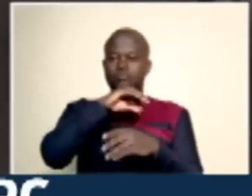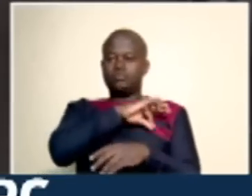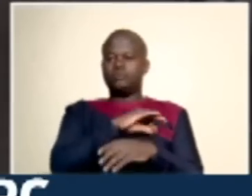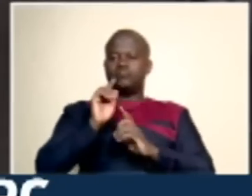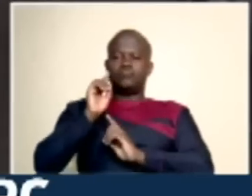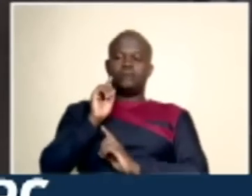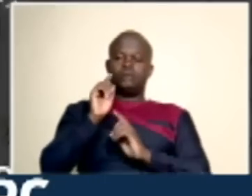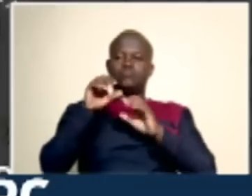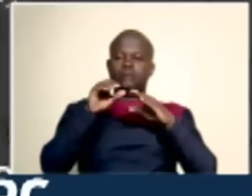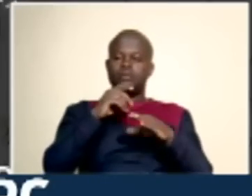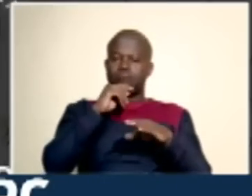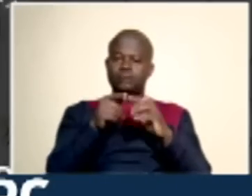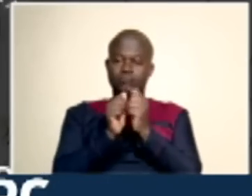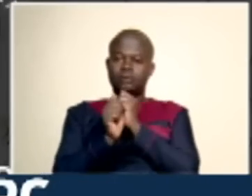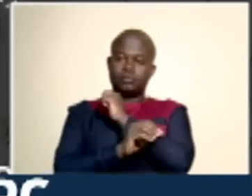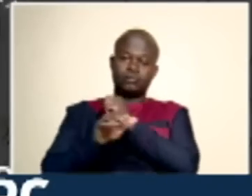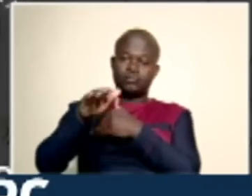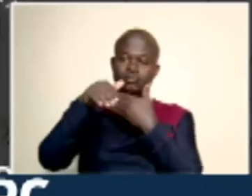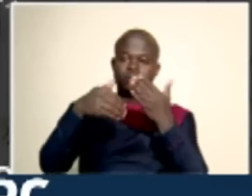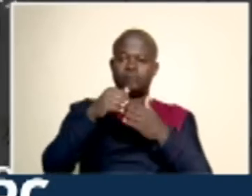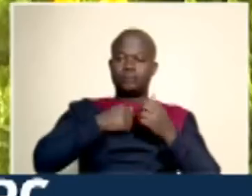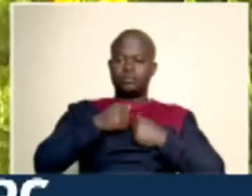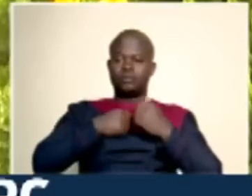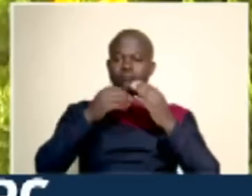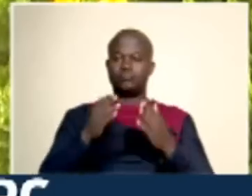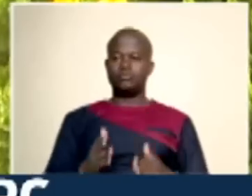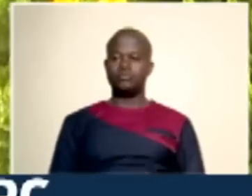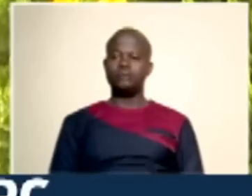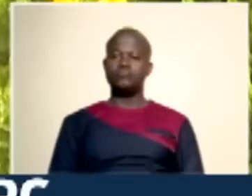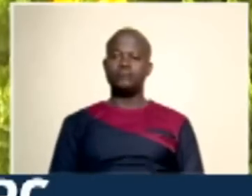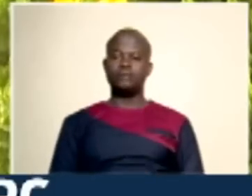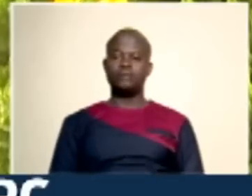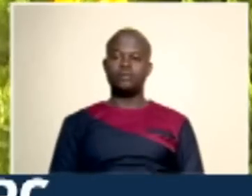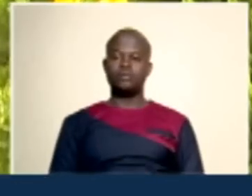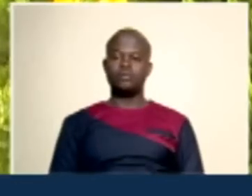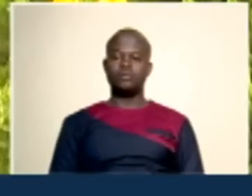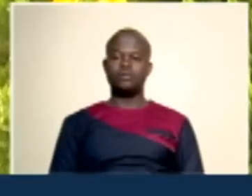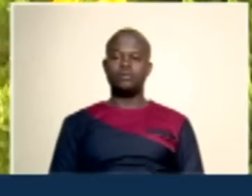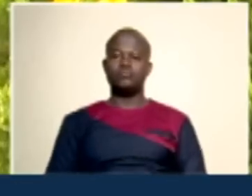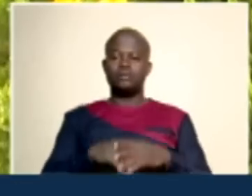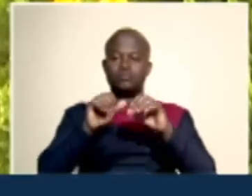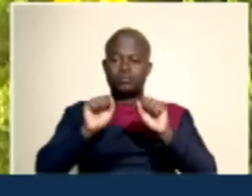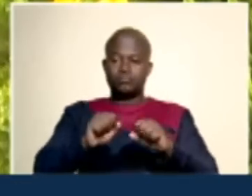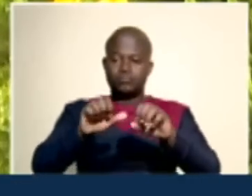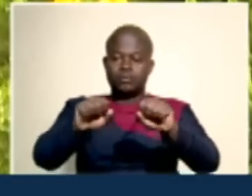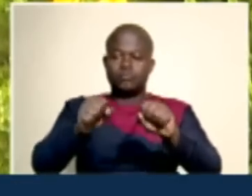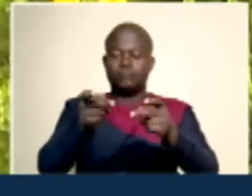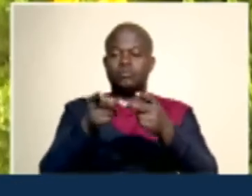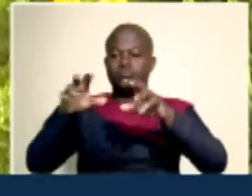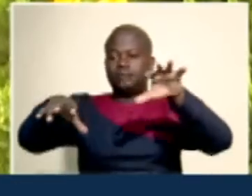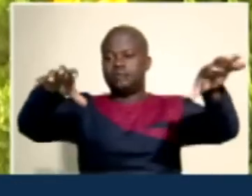z'umutekano w'abanyekongo ndetse n'ibihugu by'akarere birimo n'u Rwanda bashoboye kugufata